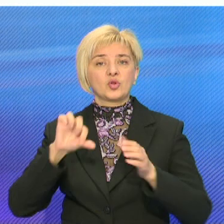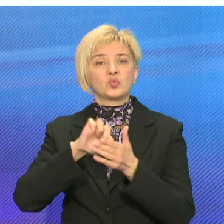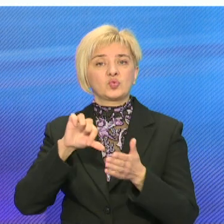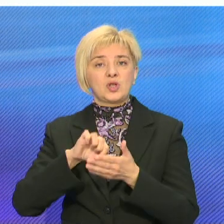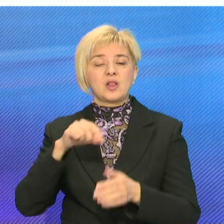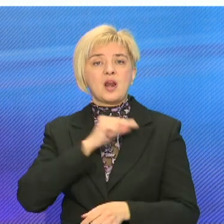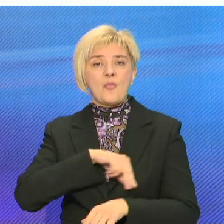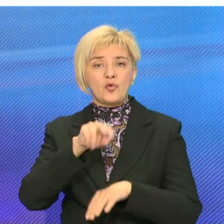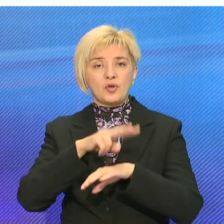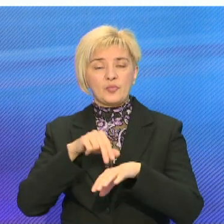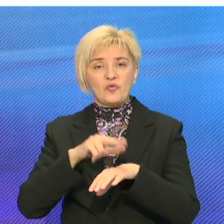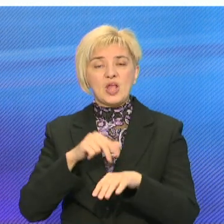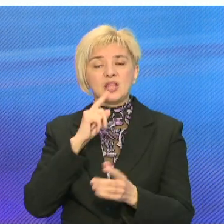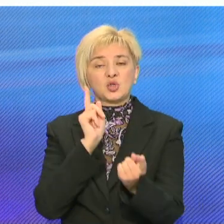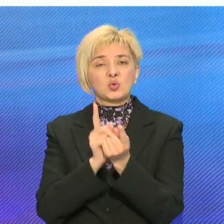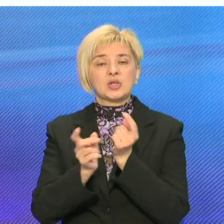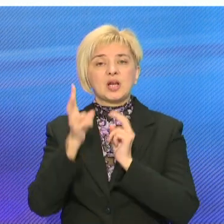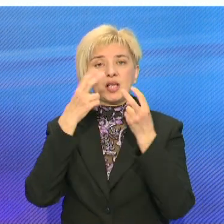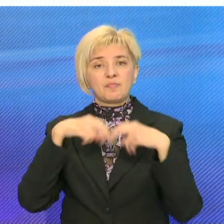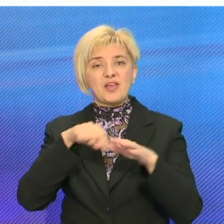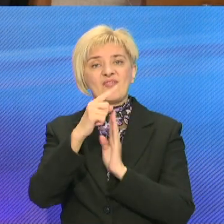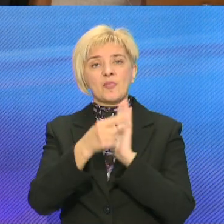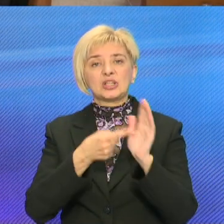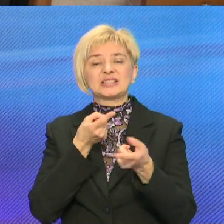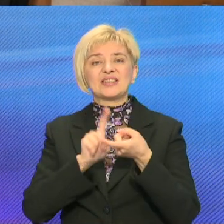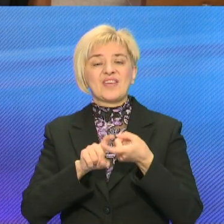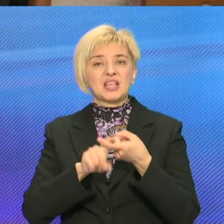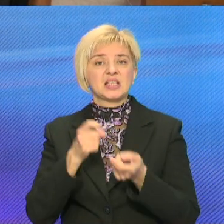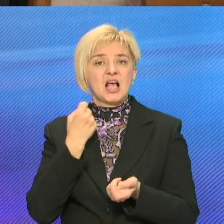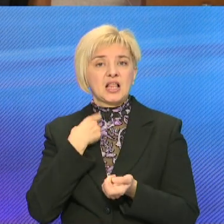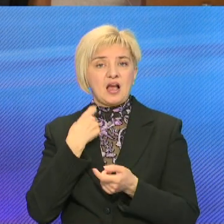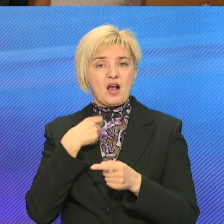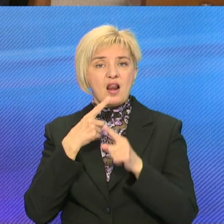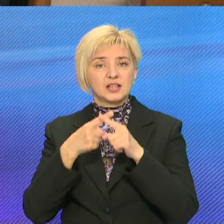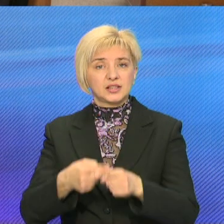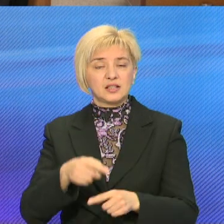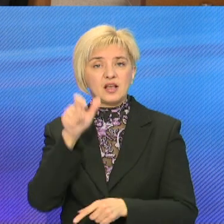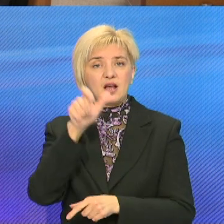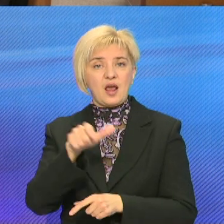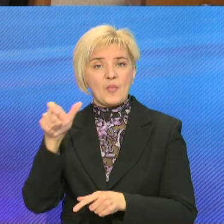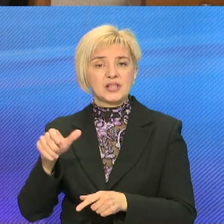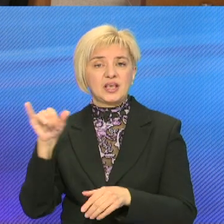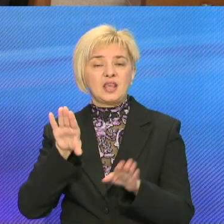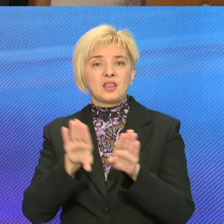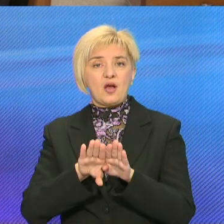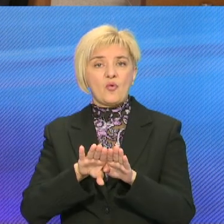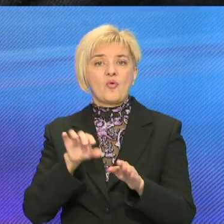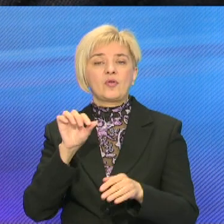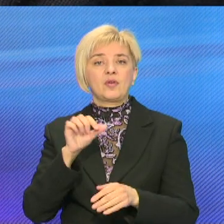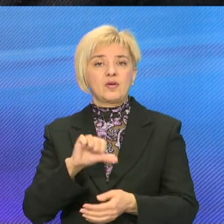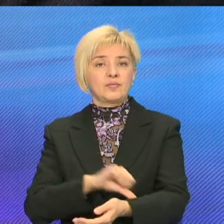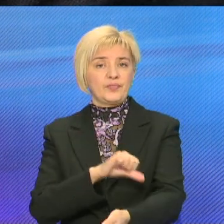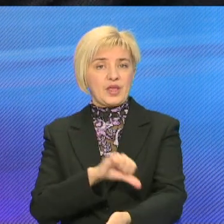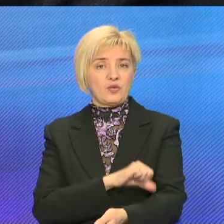На сустрэчы разглядаліся пытанні, звязаныя з праблемай алкагалізацыі грамадзян, а таксама такой з'явай, як ўжыванне наркотыкаў.